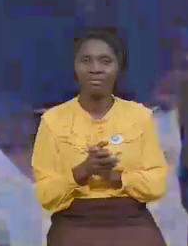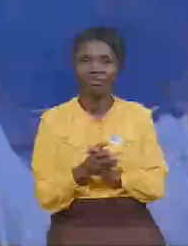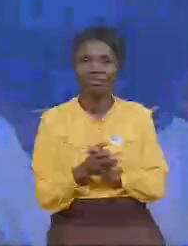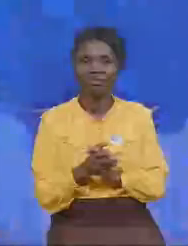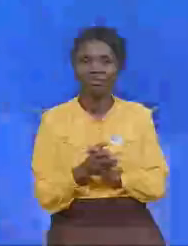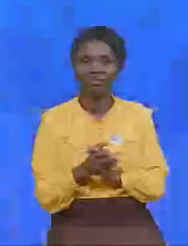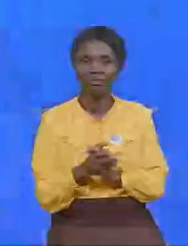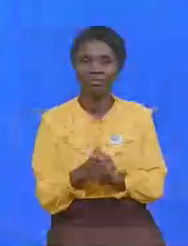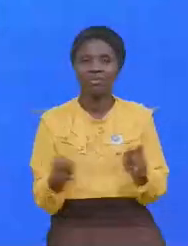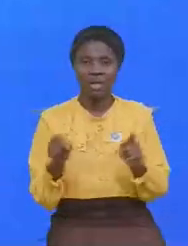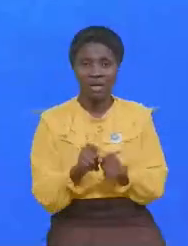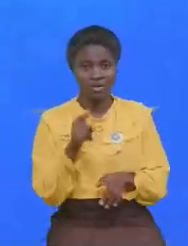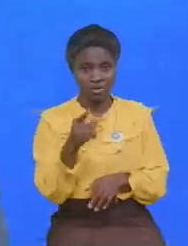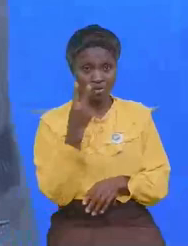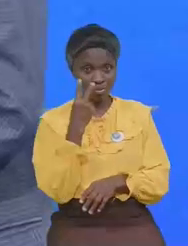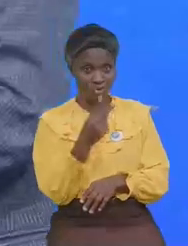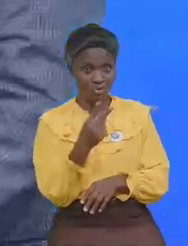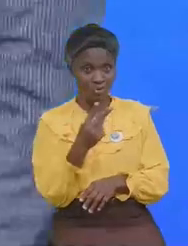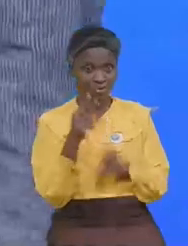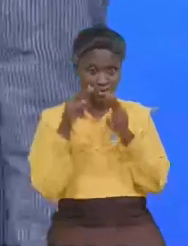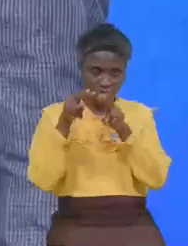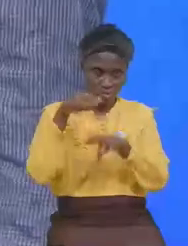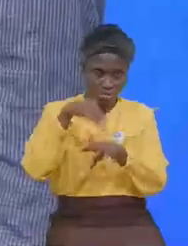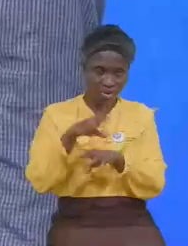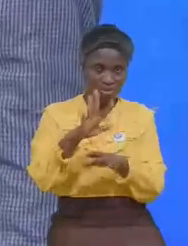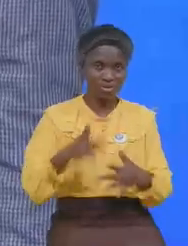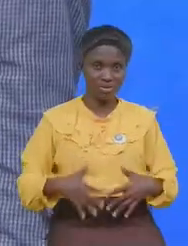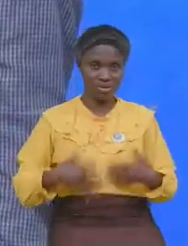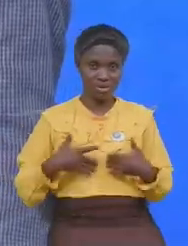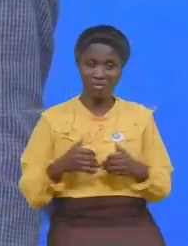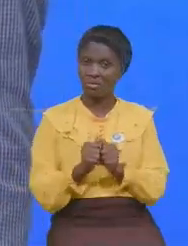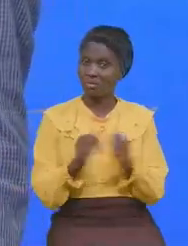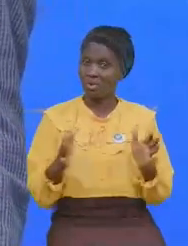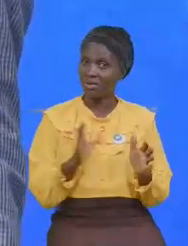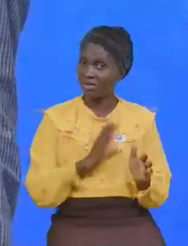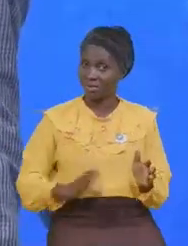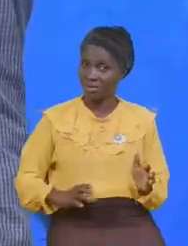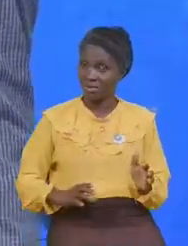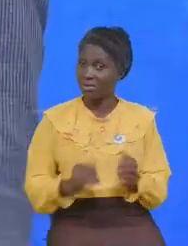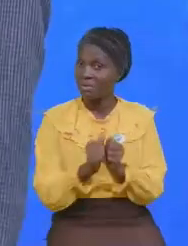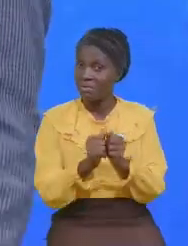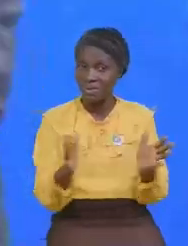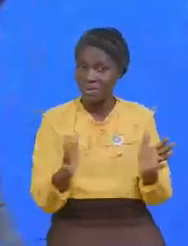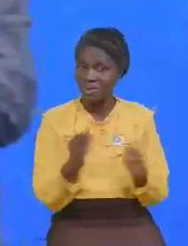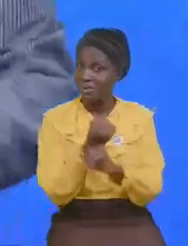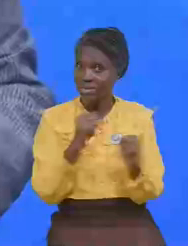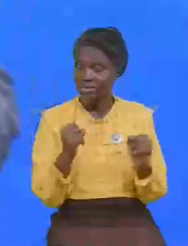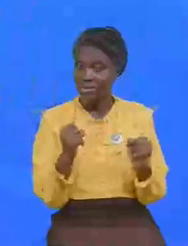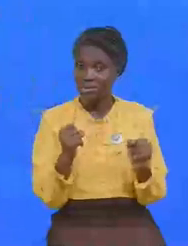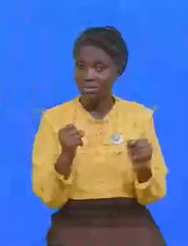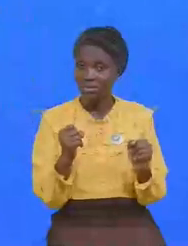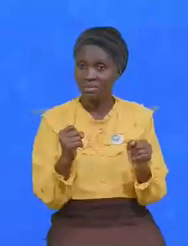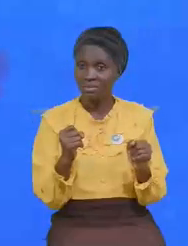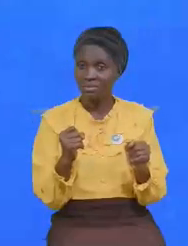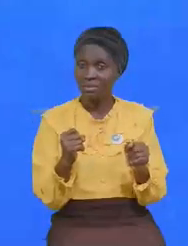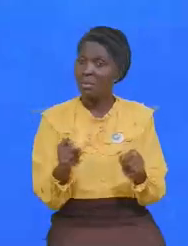Comme tu vois ta vie là, ta vie sans Christ, sans le salut,